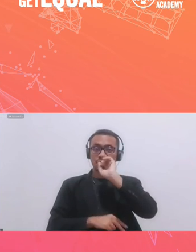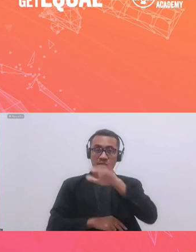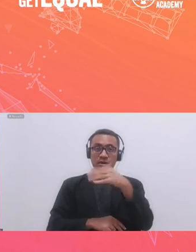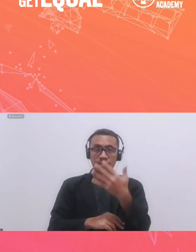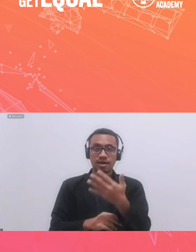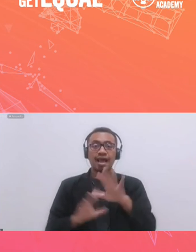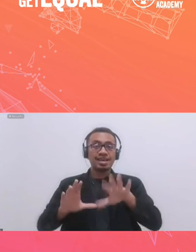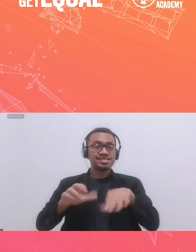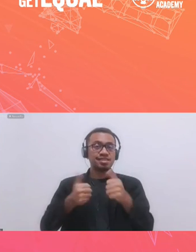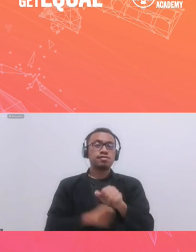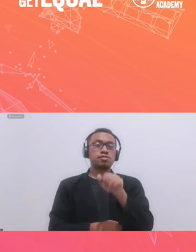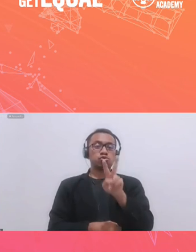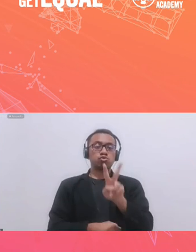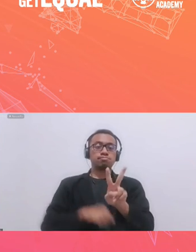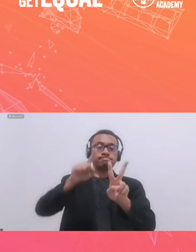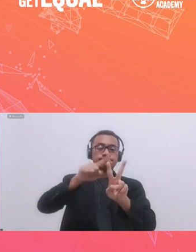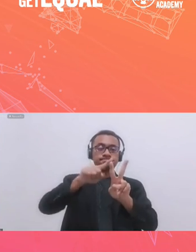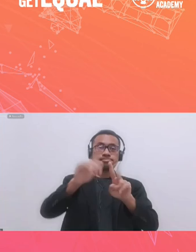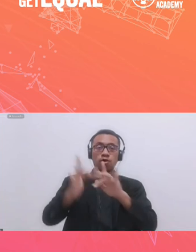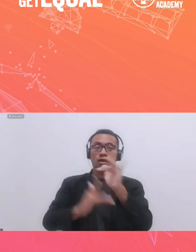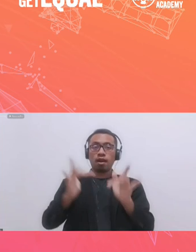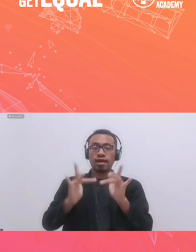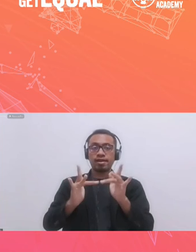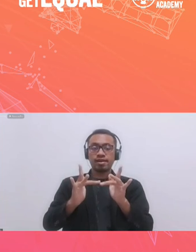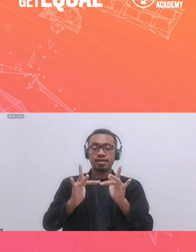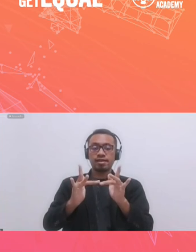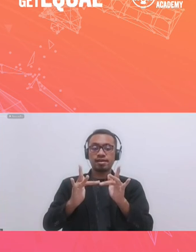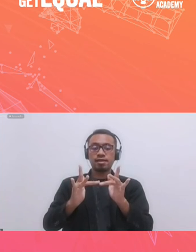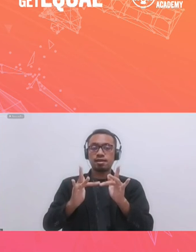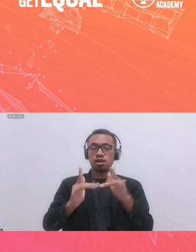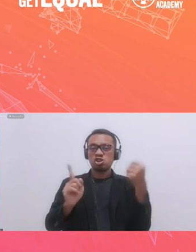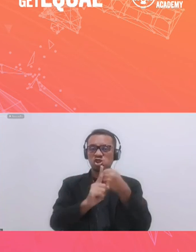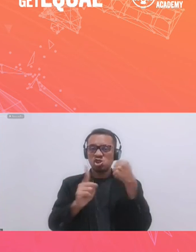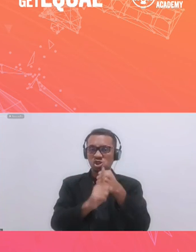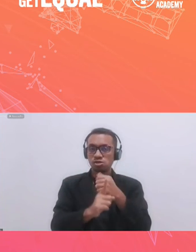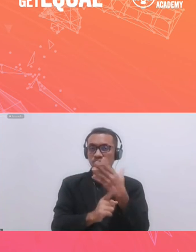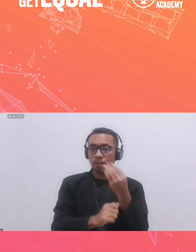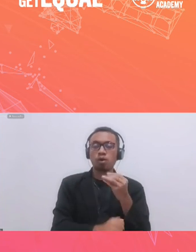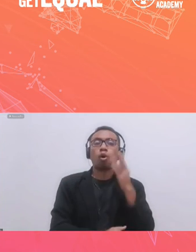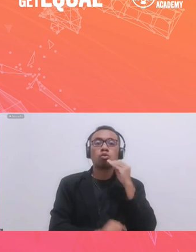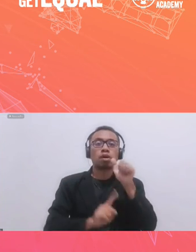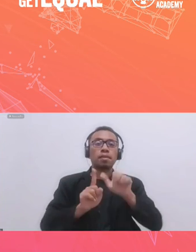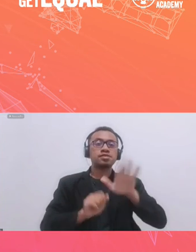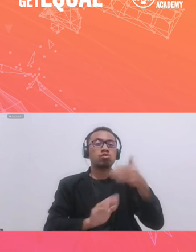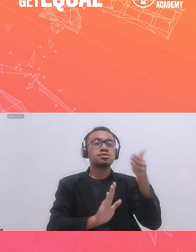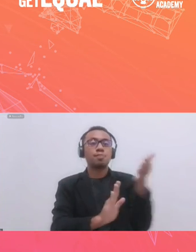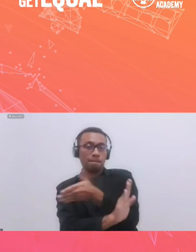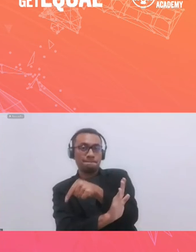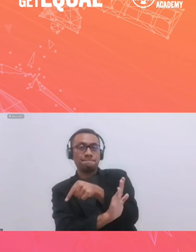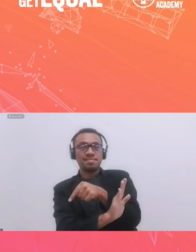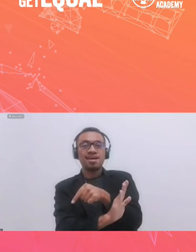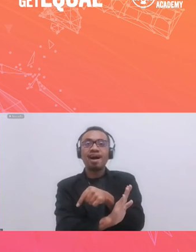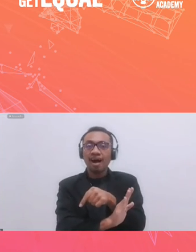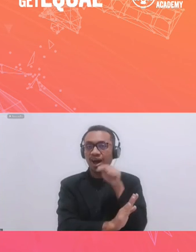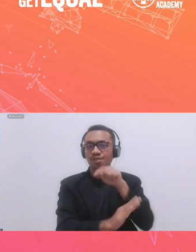kita mengalami kekerasan pertama kali sebelum mereka menginjak usia 16 tahun. Jadi ini ada kecocokan kan, berarti di mana di ruang